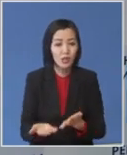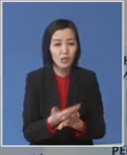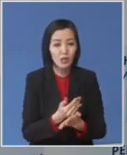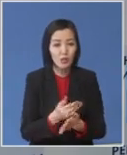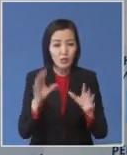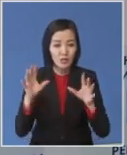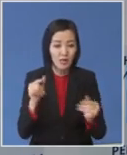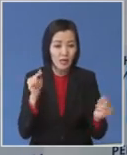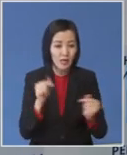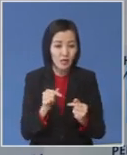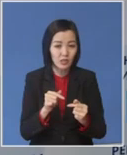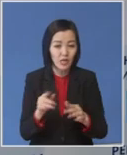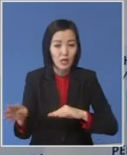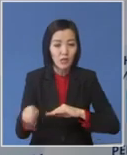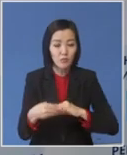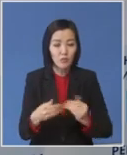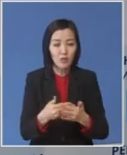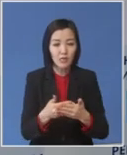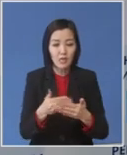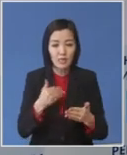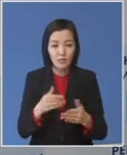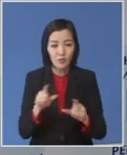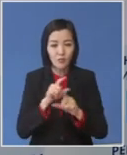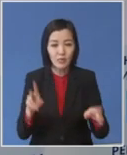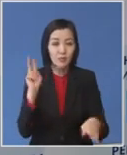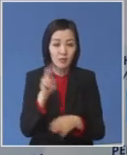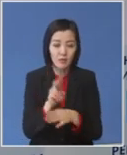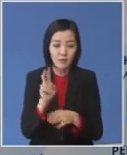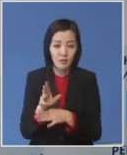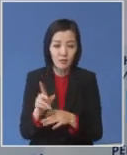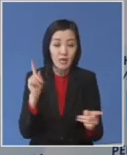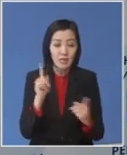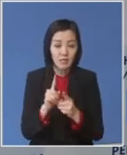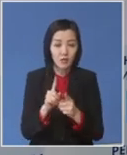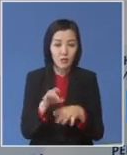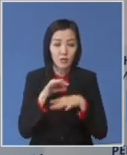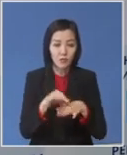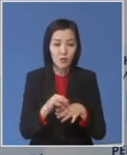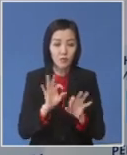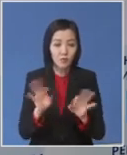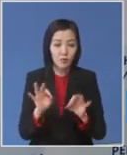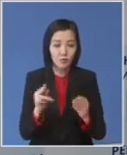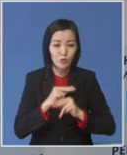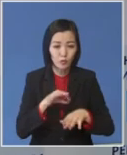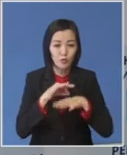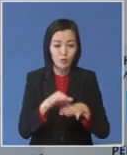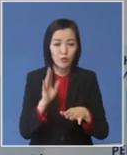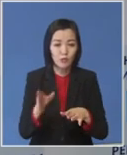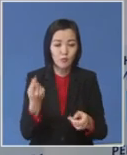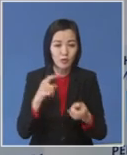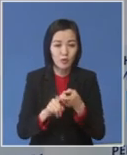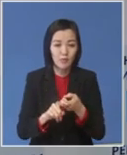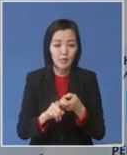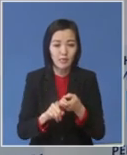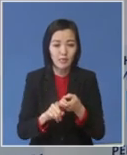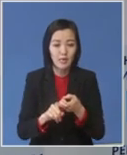қайшы әрекет. Жемқорлықтың алдын алу мақсатында мектептерді аралап шығамыз. Кездесулер өткізіп, түсіндіру жұмыстарын жүргізбекпіз. Осыған байланысты қандай